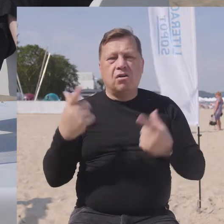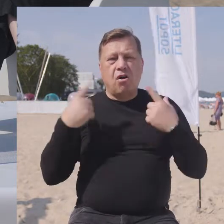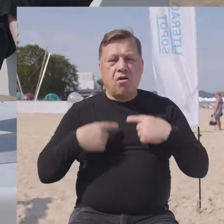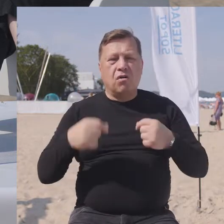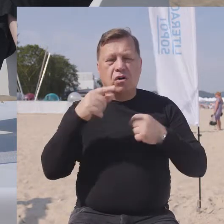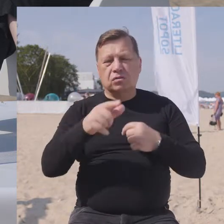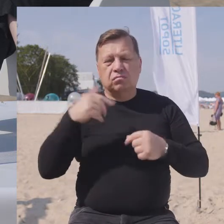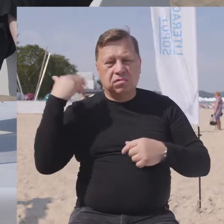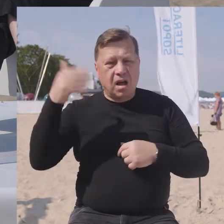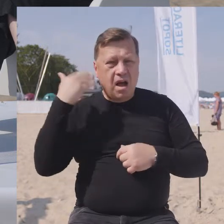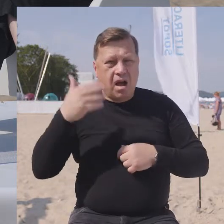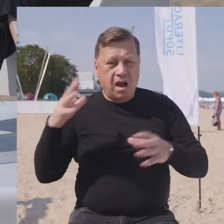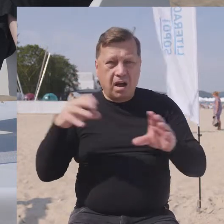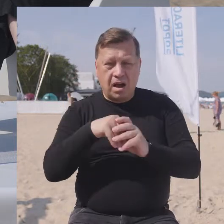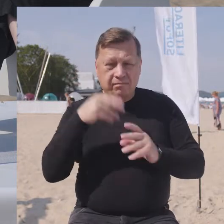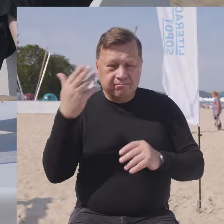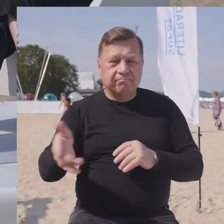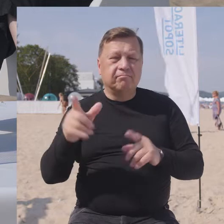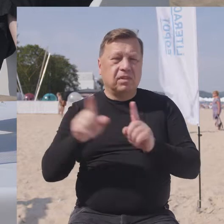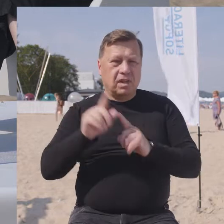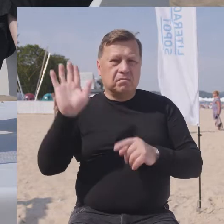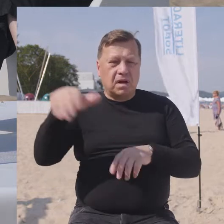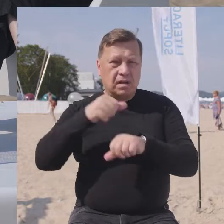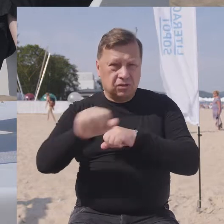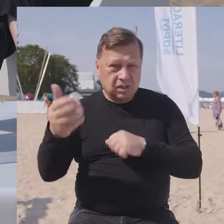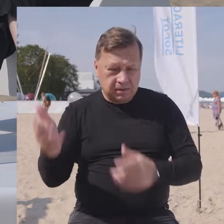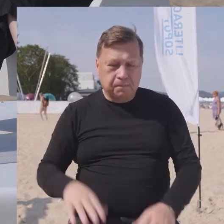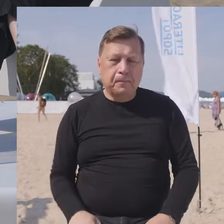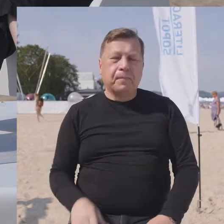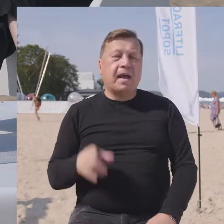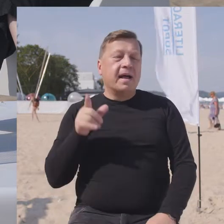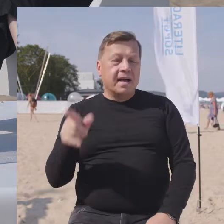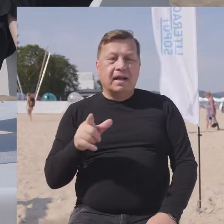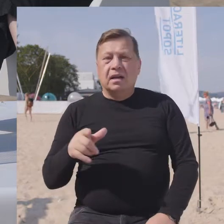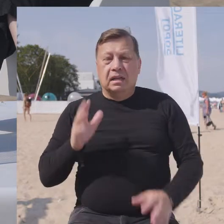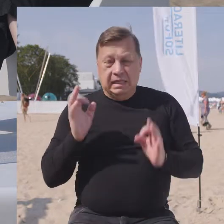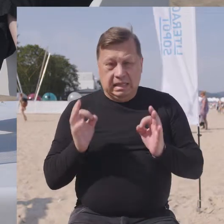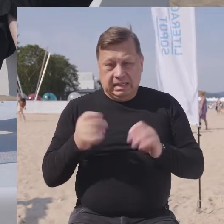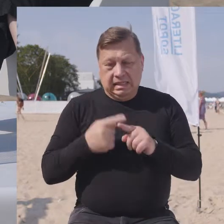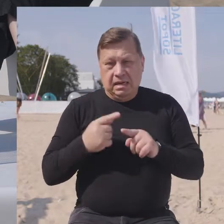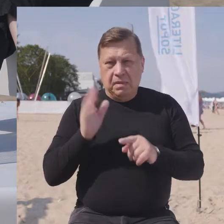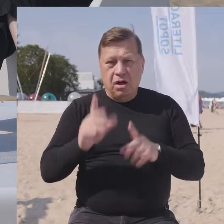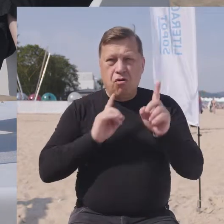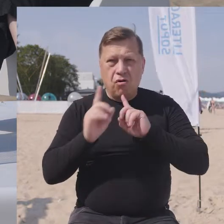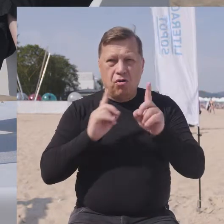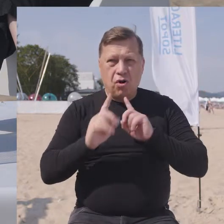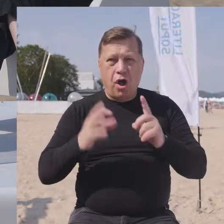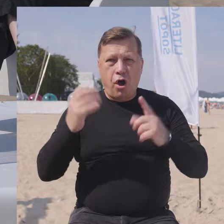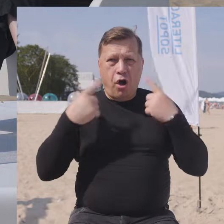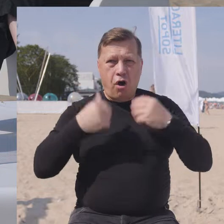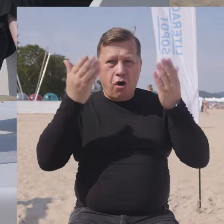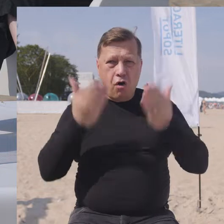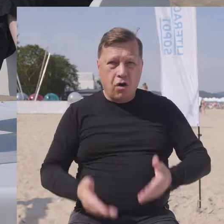tytułem naukowym. Czy tego typu postacie, o których za chwilę będziemy rozmawiać, w